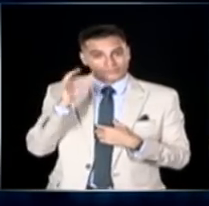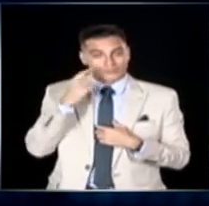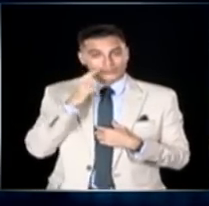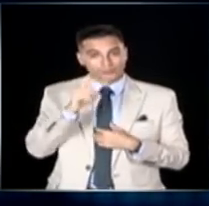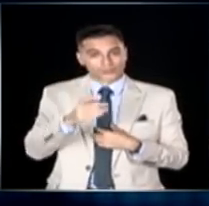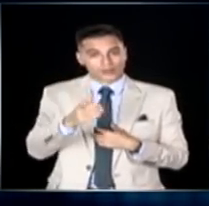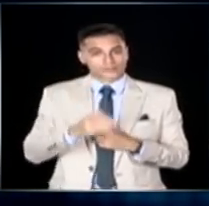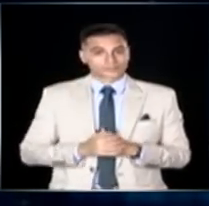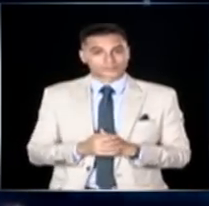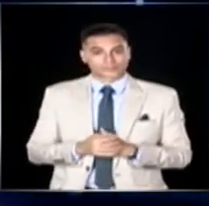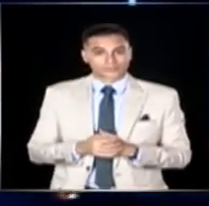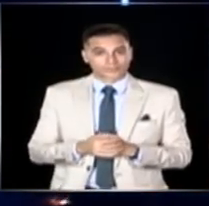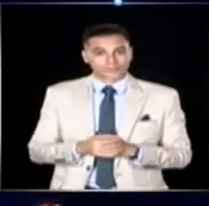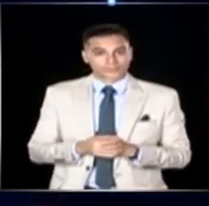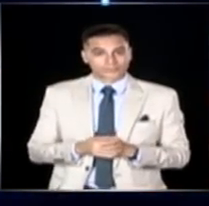المعرفه،